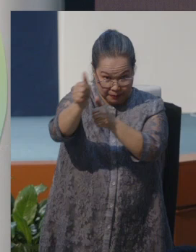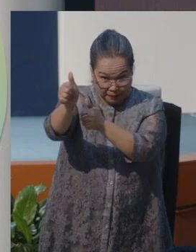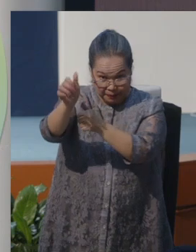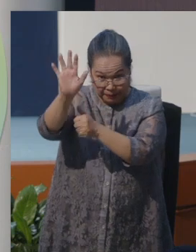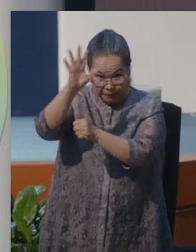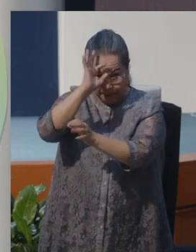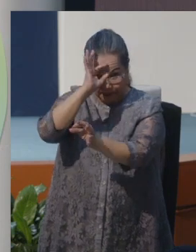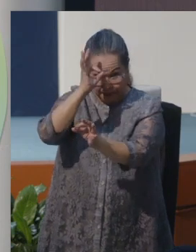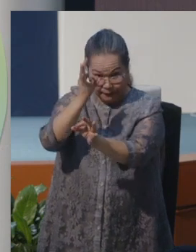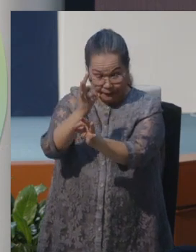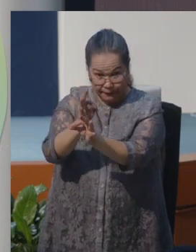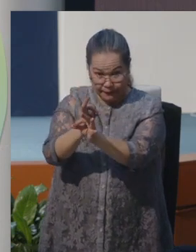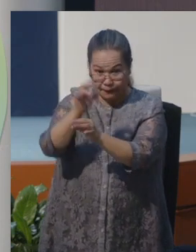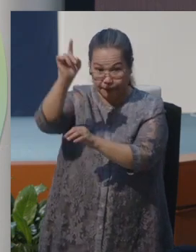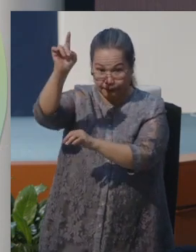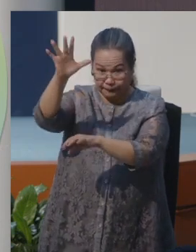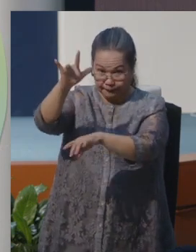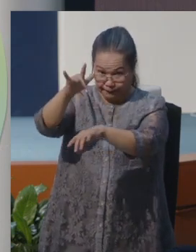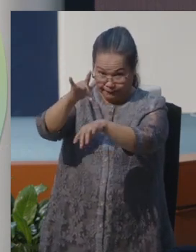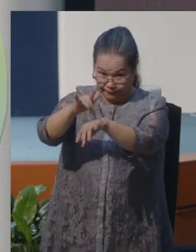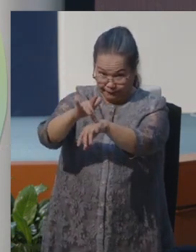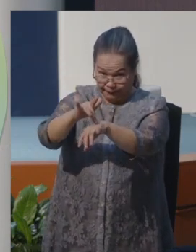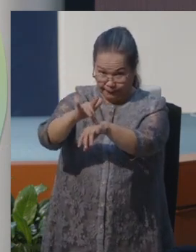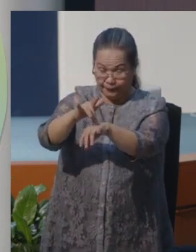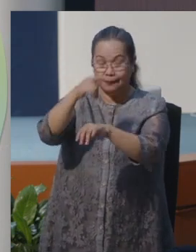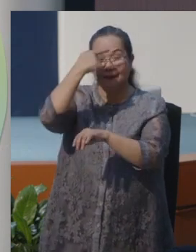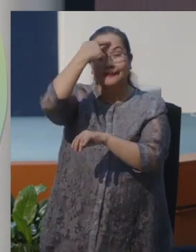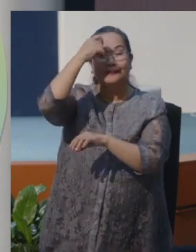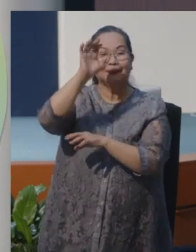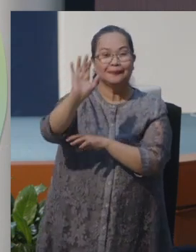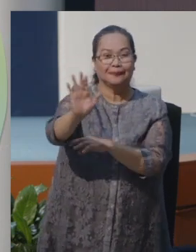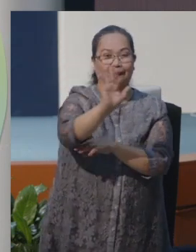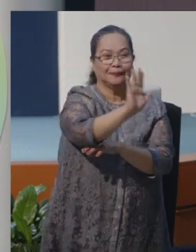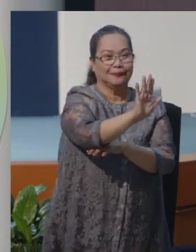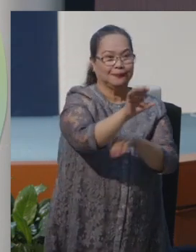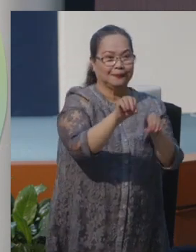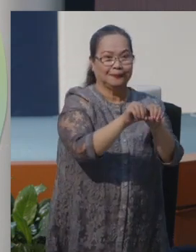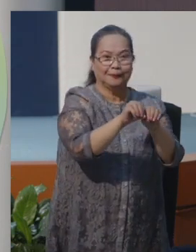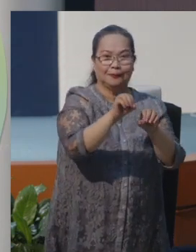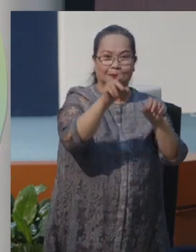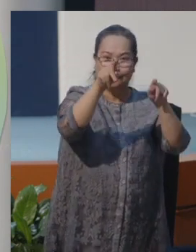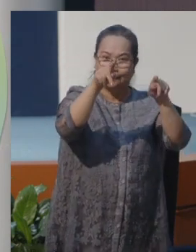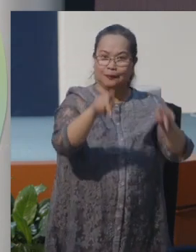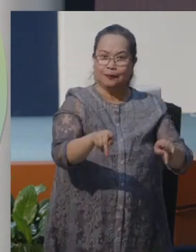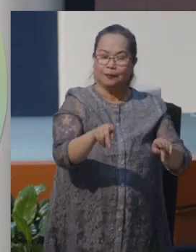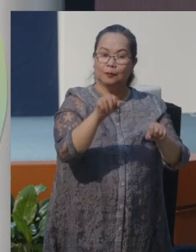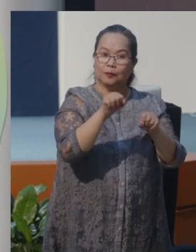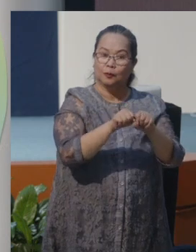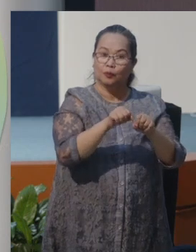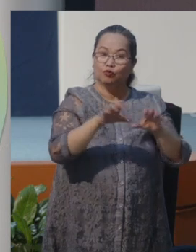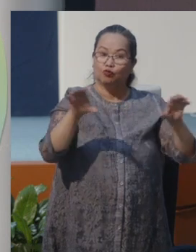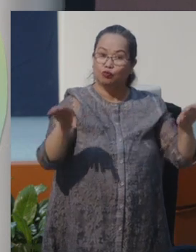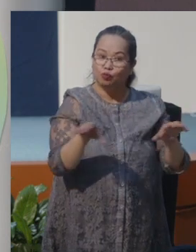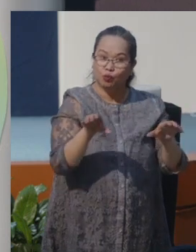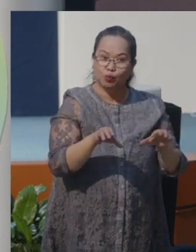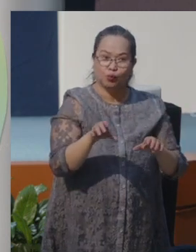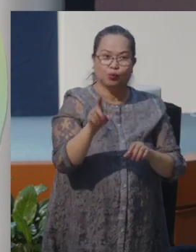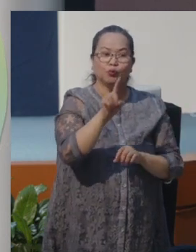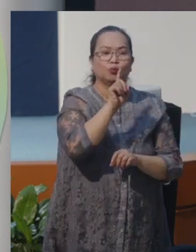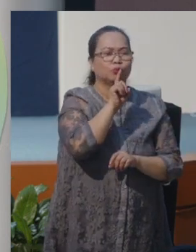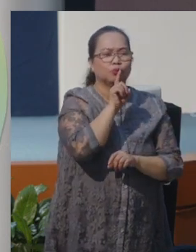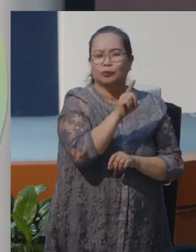pananampalataya. Kumikilos ang Diyos sa pamamagitan ng ordinaryong tao upang gawin ang hindi